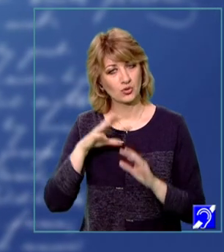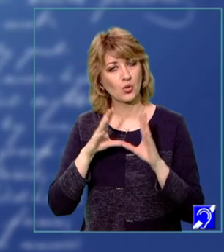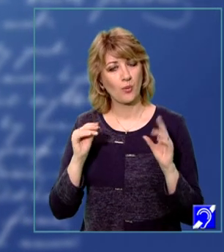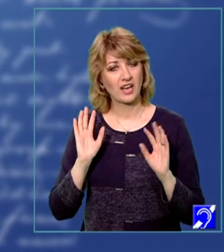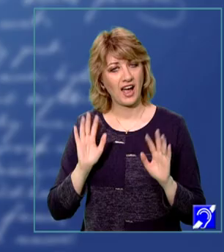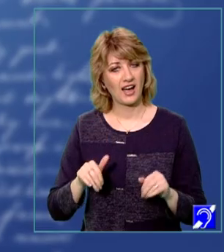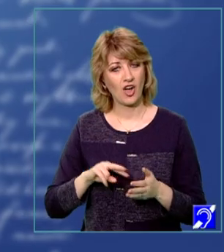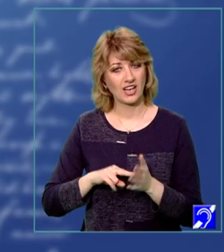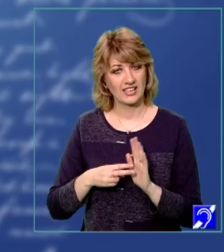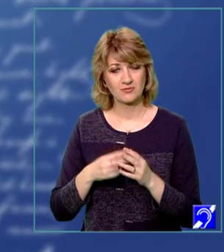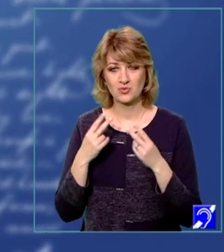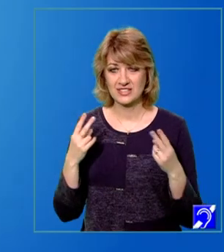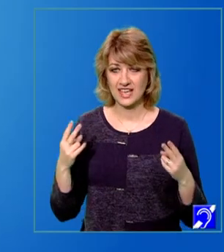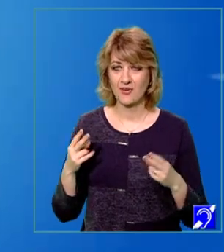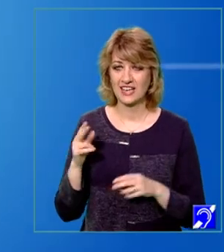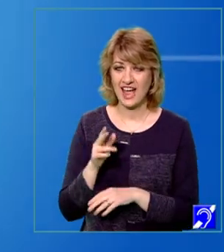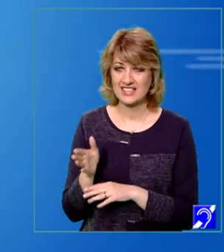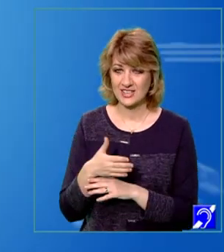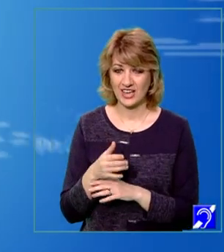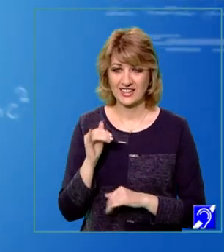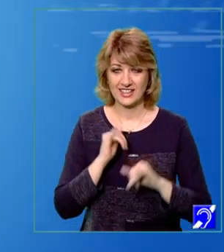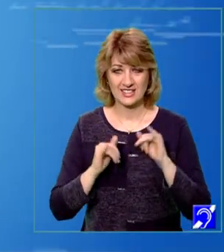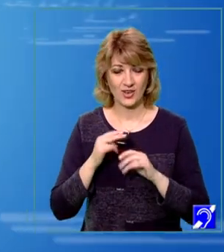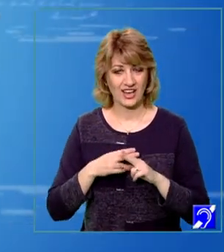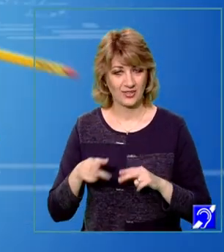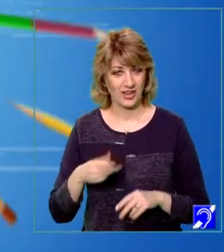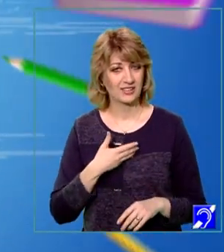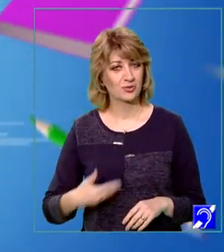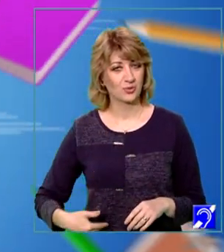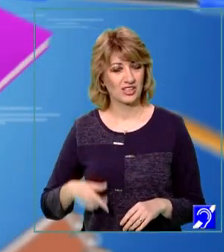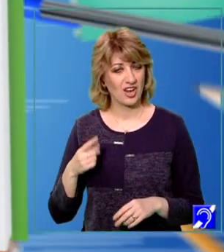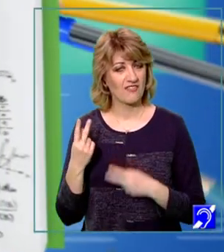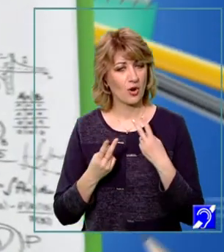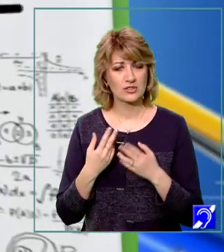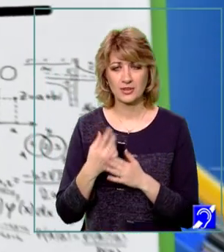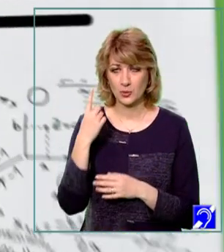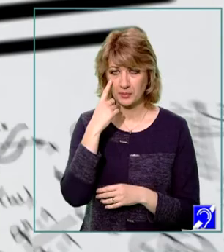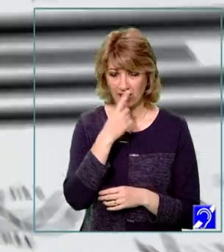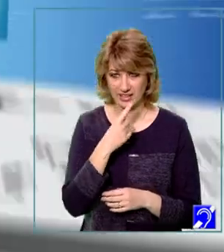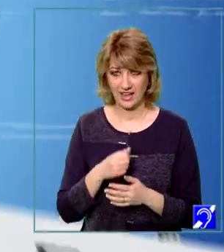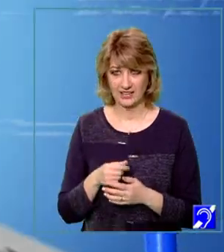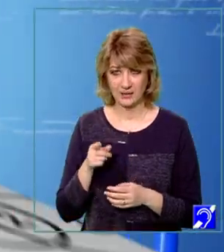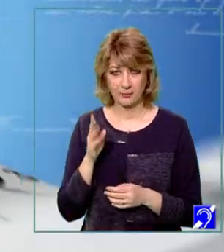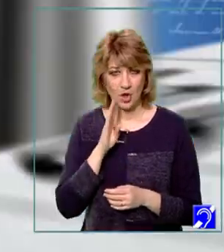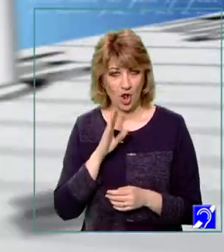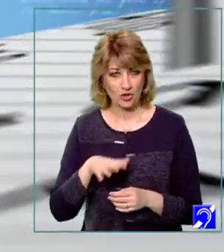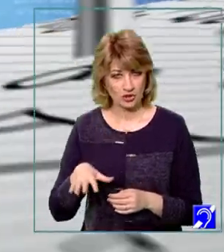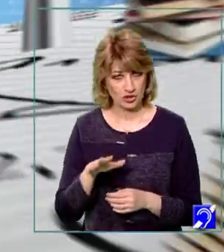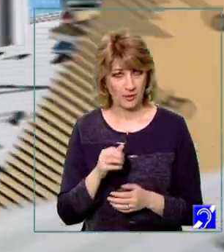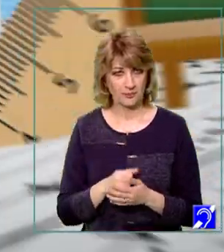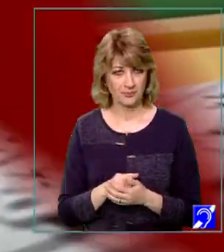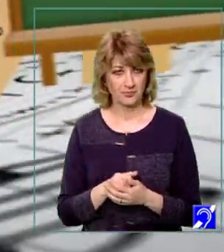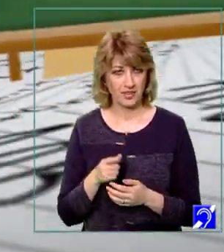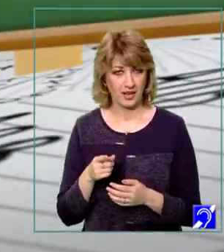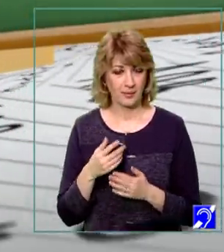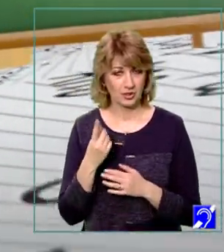a reorganizat Muzeul Național de Istorie Naturală din București. El a folosit pentru prima dată dioramele biologice, reprezentări parțiale